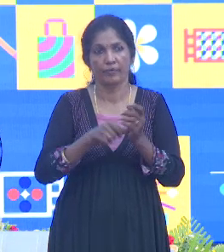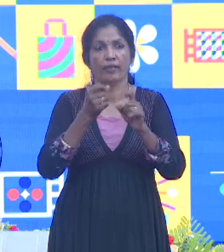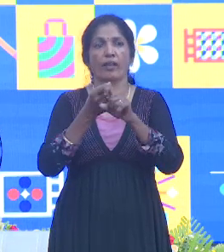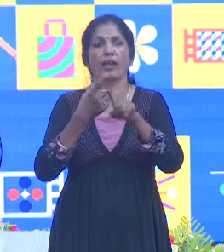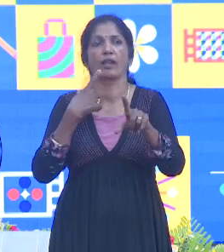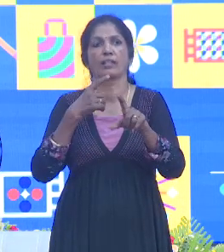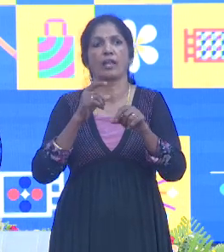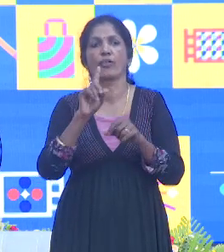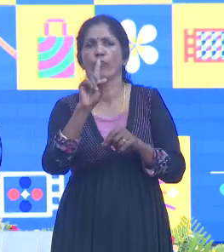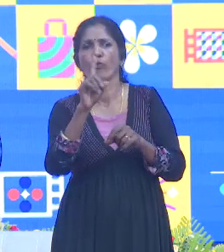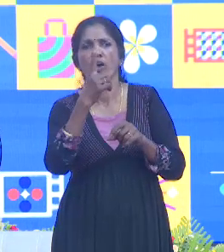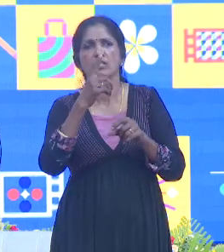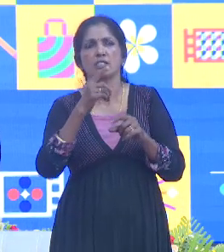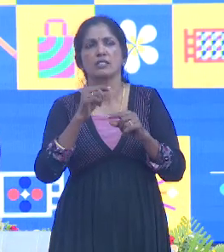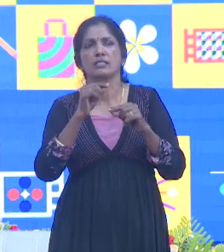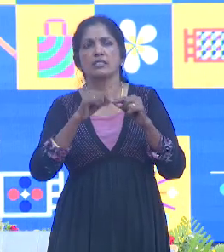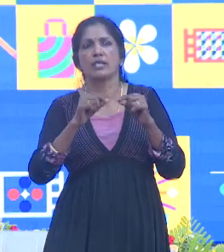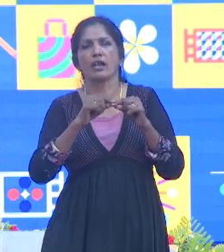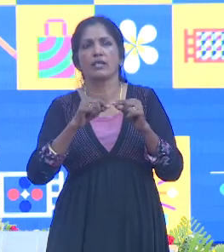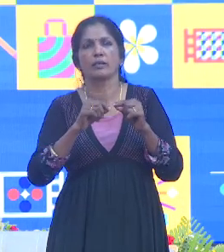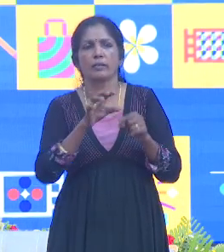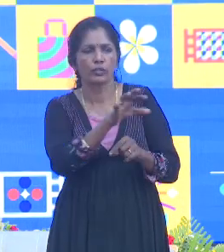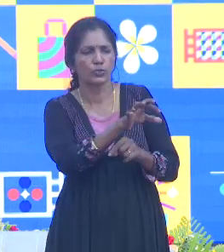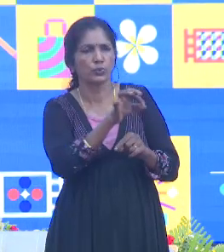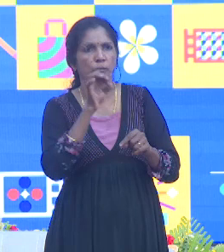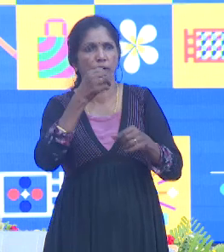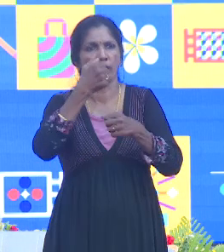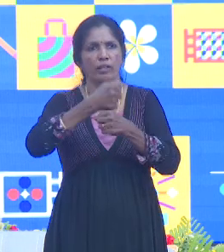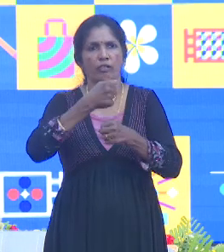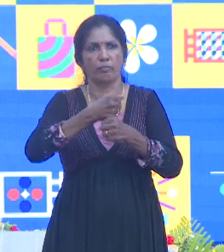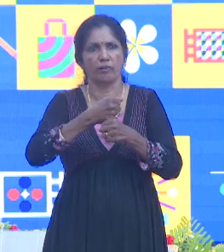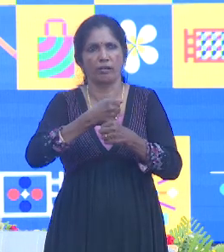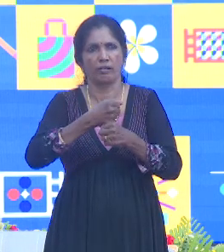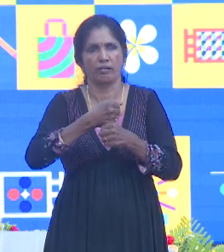കേരളത്തിലെ ആദ്യത്തെ ജനാധിപത്യപരമായി തിരഞ്ഞെടുക്കപ്പെട്ട ഗവൺമെൻറ്റിനെ